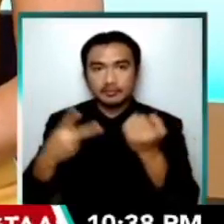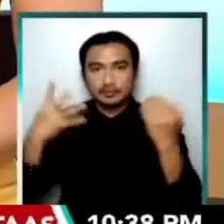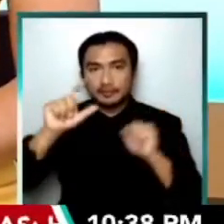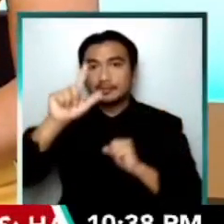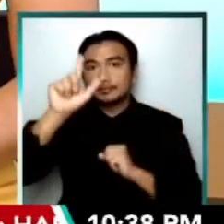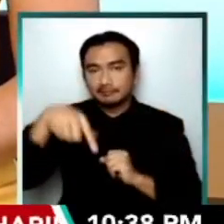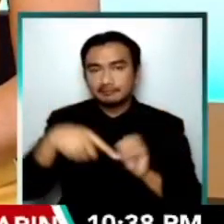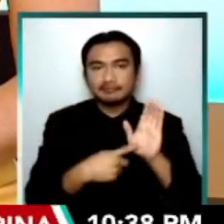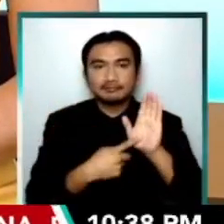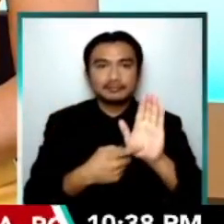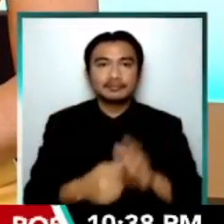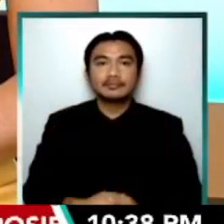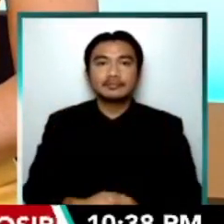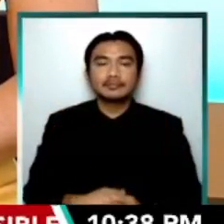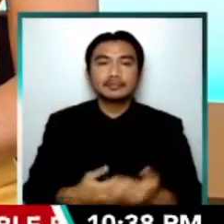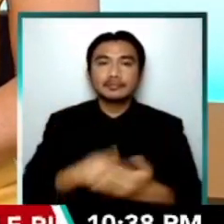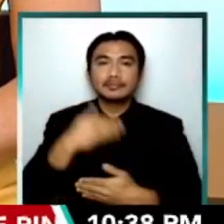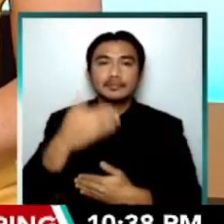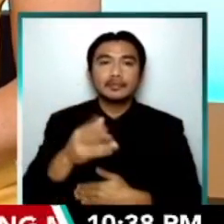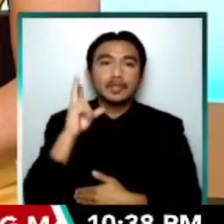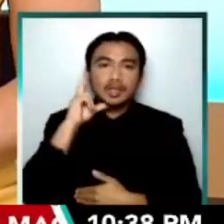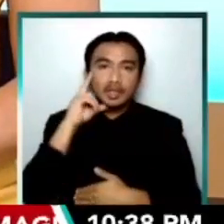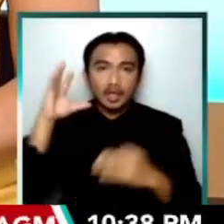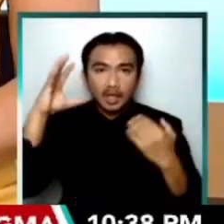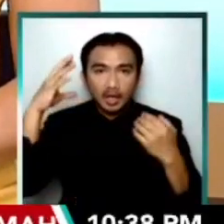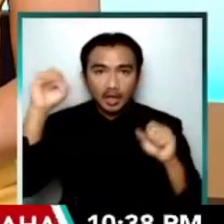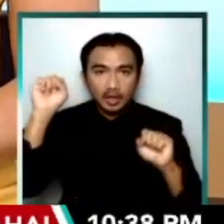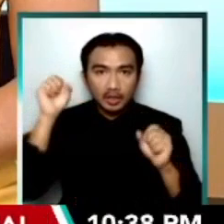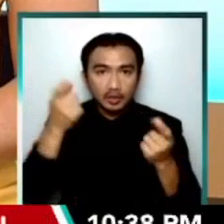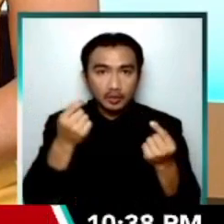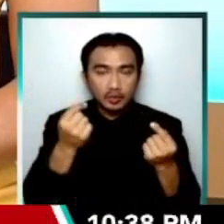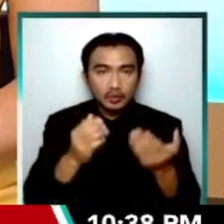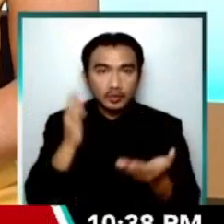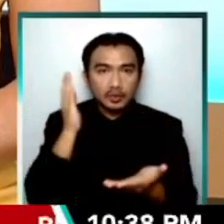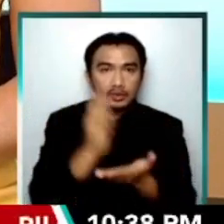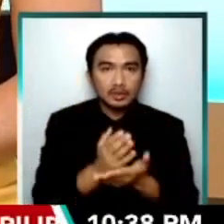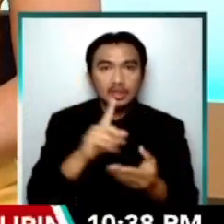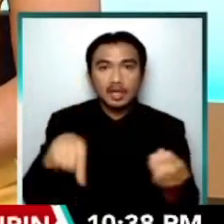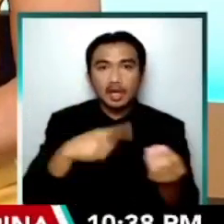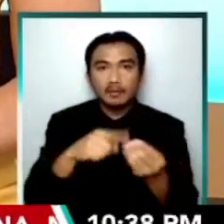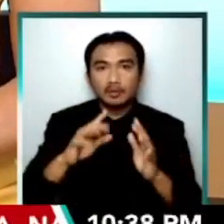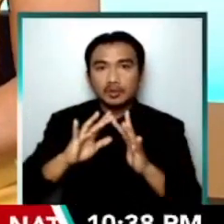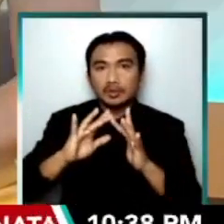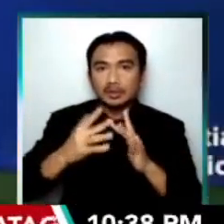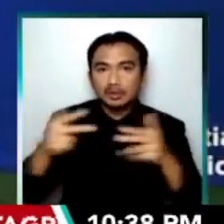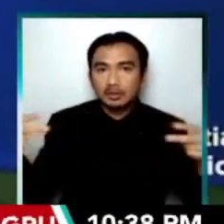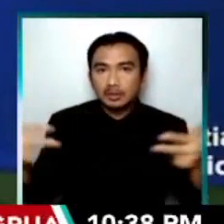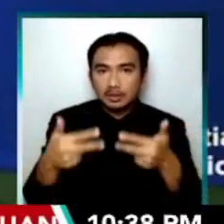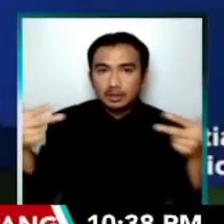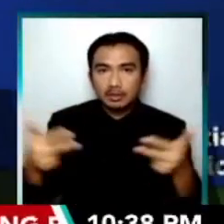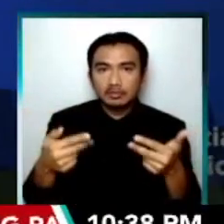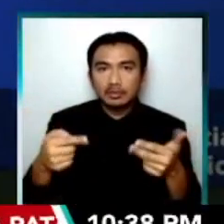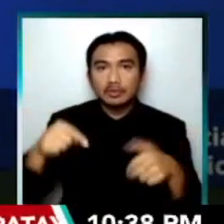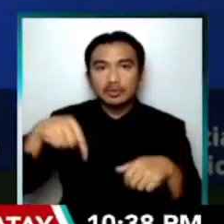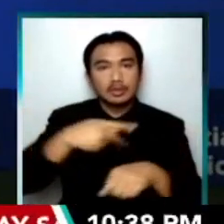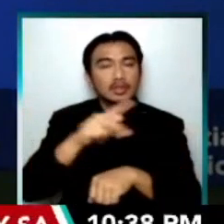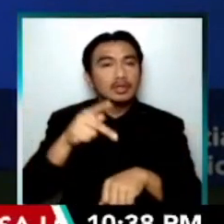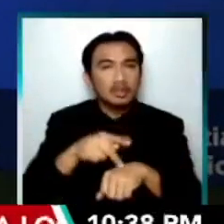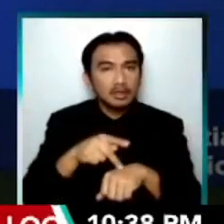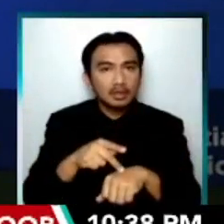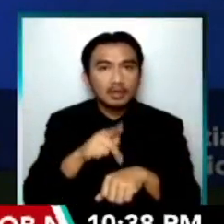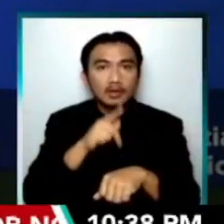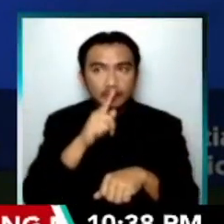Handa raw si Pangulong Duterte na ihinto ang operasyon ng isabong sa bansa. Yan ay kung mapapatunayan na nauuwi ito